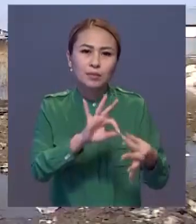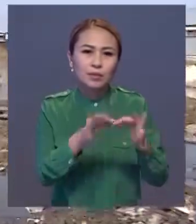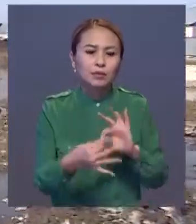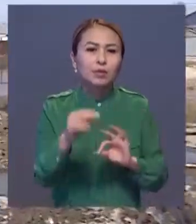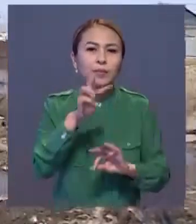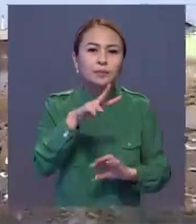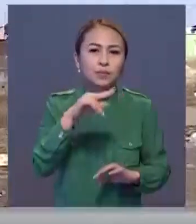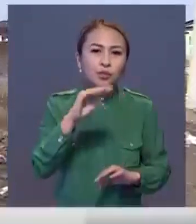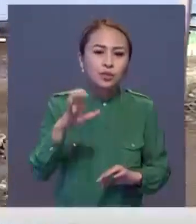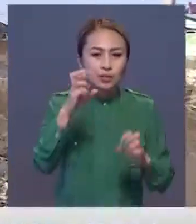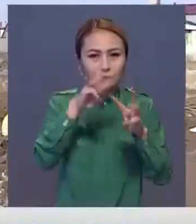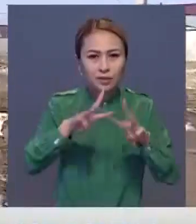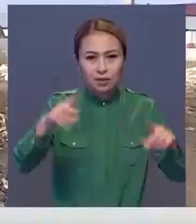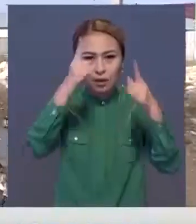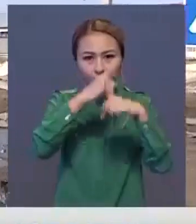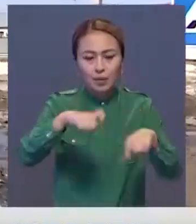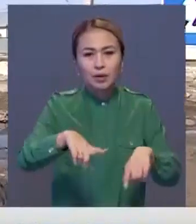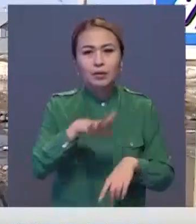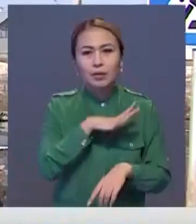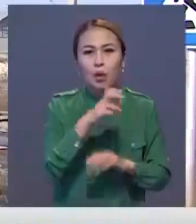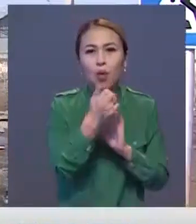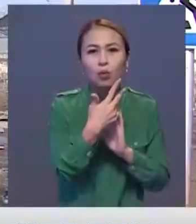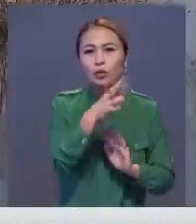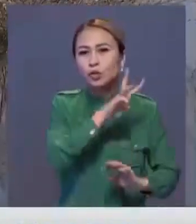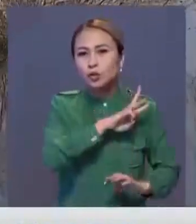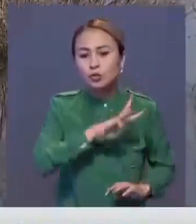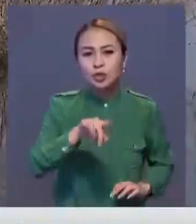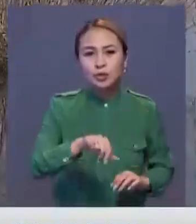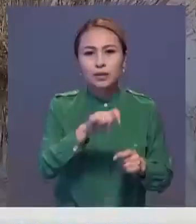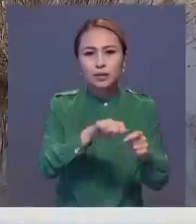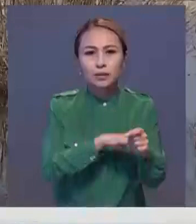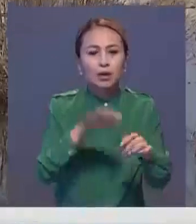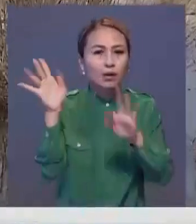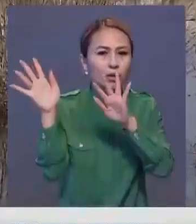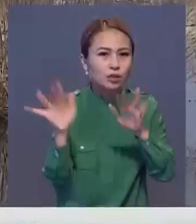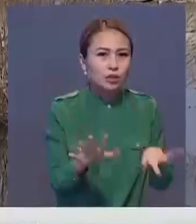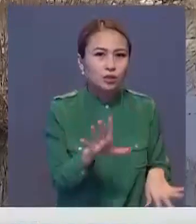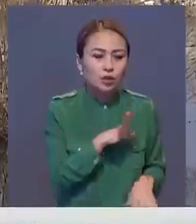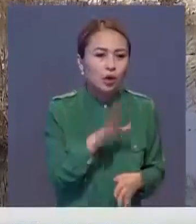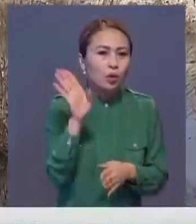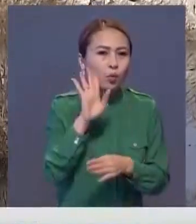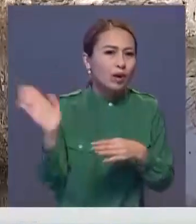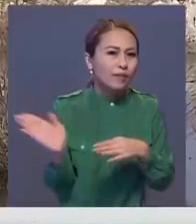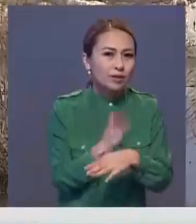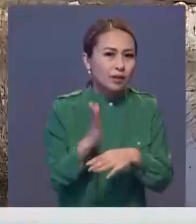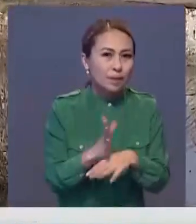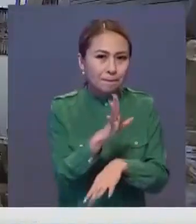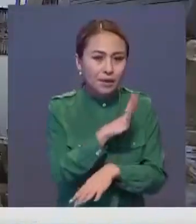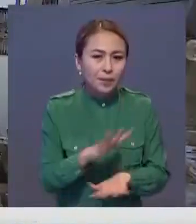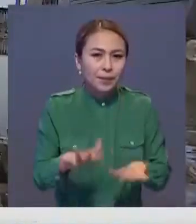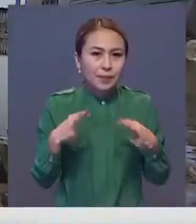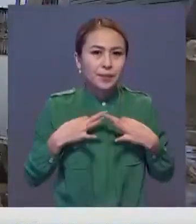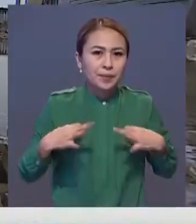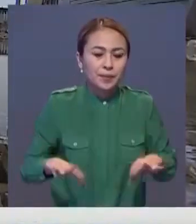дайындық пысықталды. Төтенше жағдайлар министрлігінен хабарлағандай, биыл 13 миллион текше метр қар шығарылған. Су тасқынын алдын